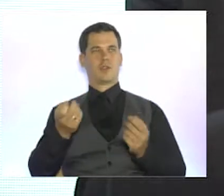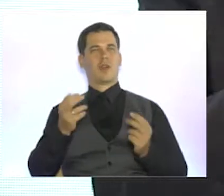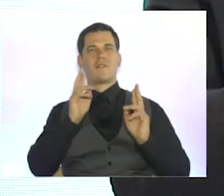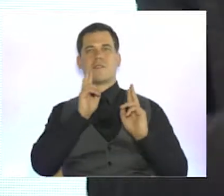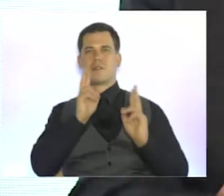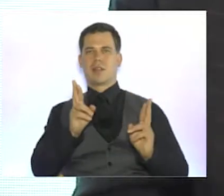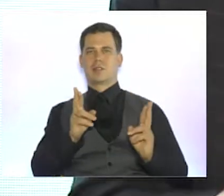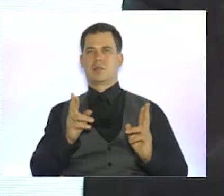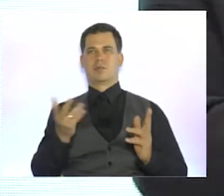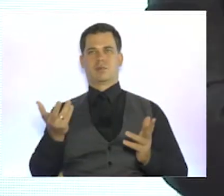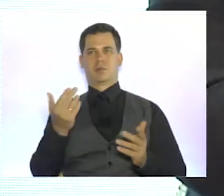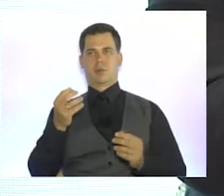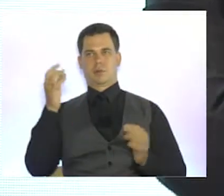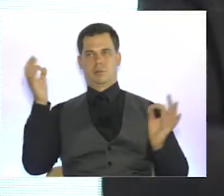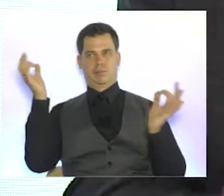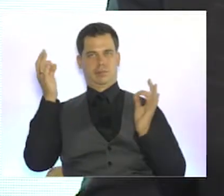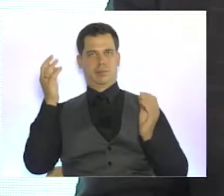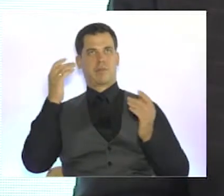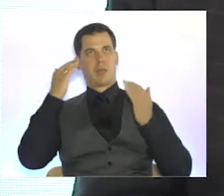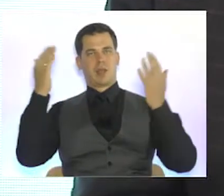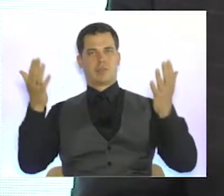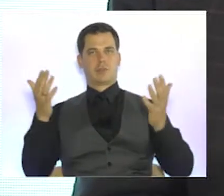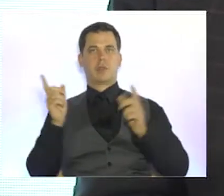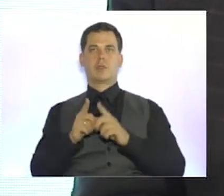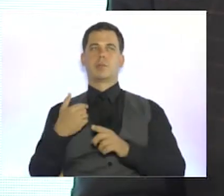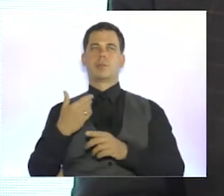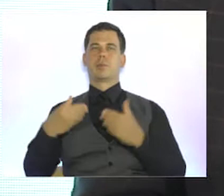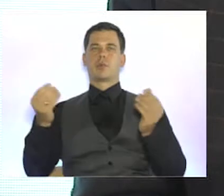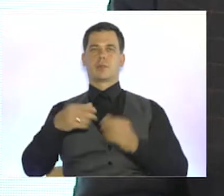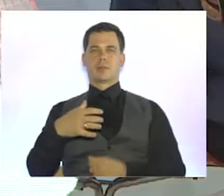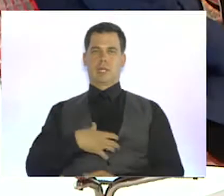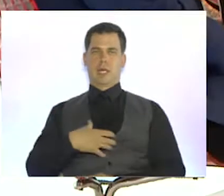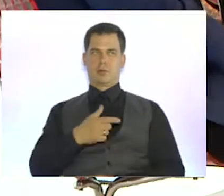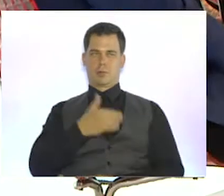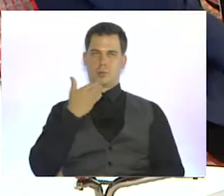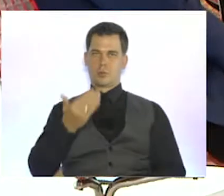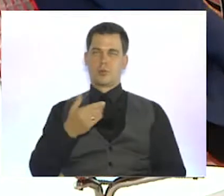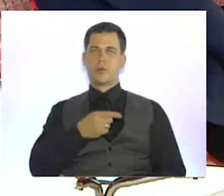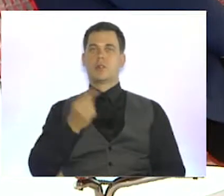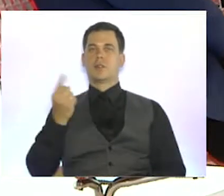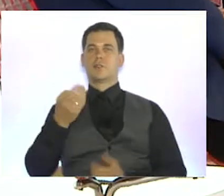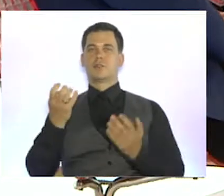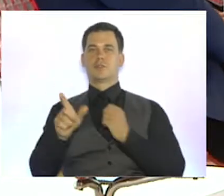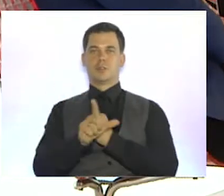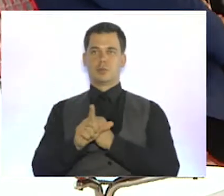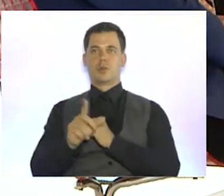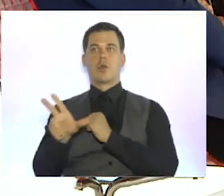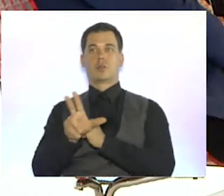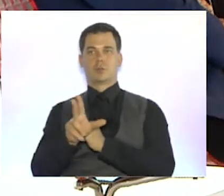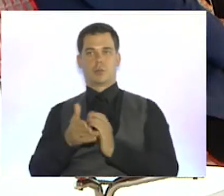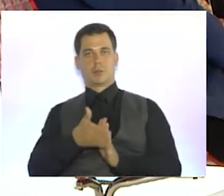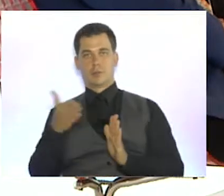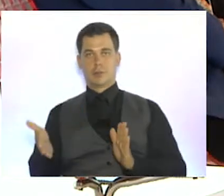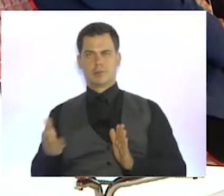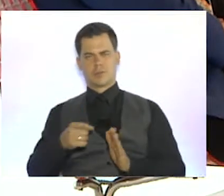urealnić trochę nasz świat. Wrócę do tego ogłoszenia, od którego rozpoczynał pan dyrektor. Te lata 70. i później 80. Proszę